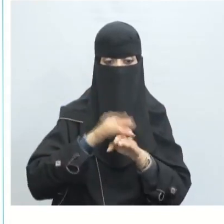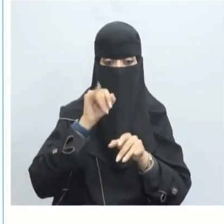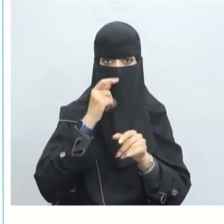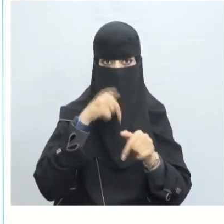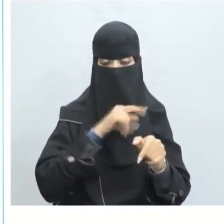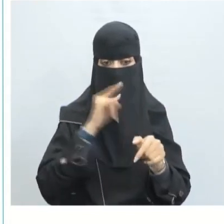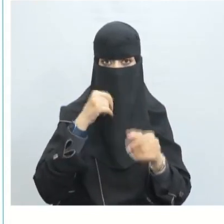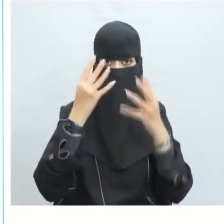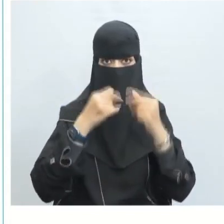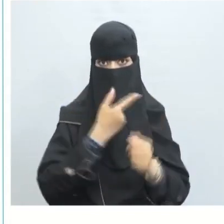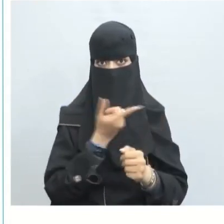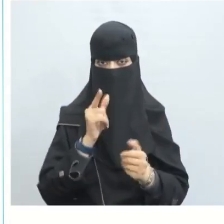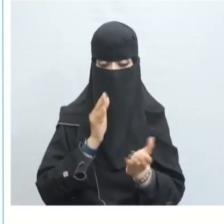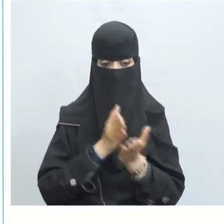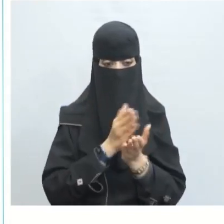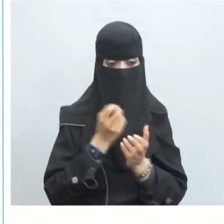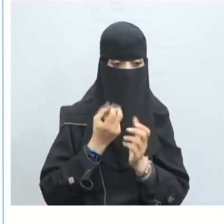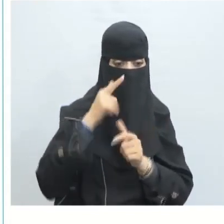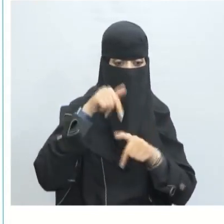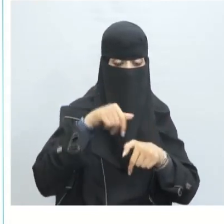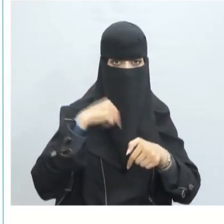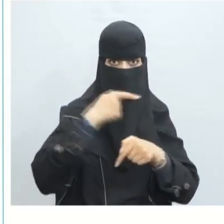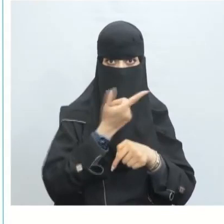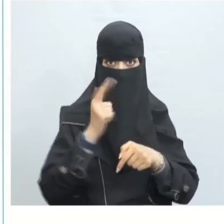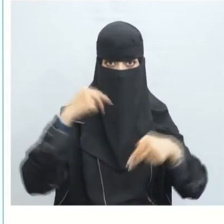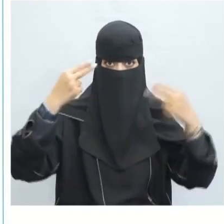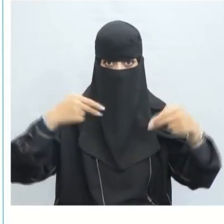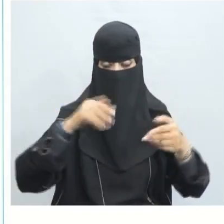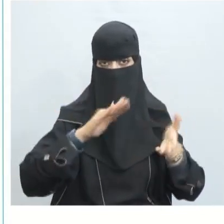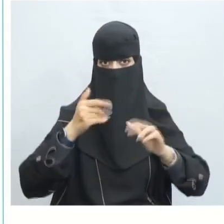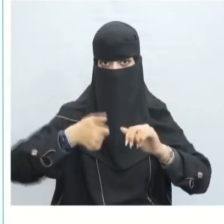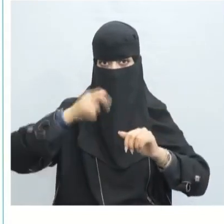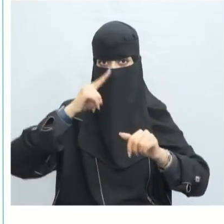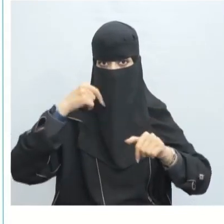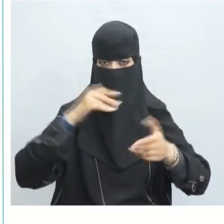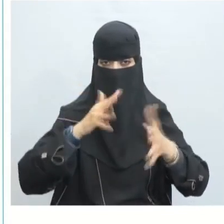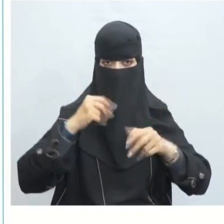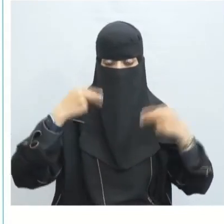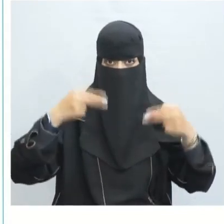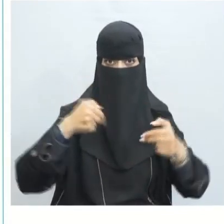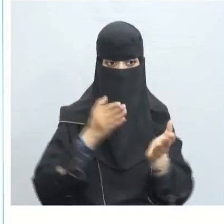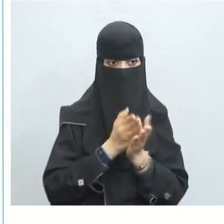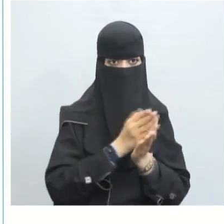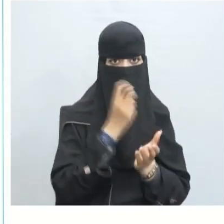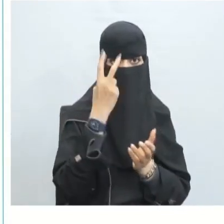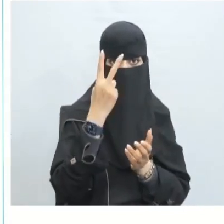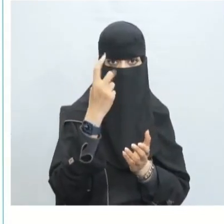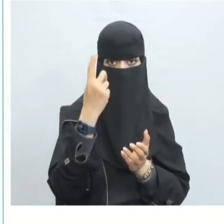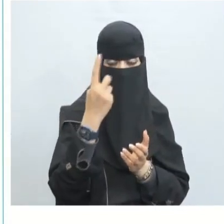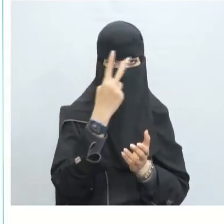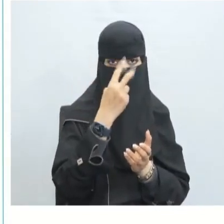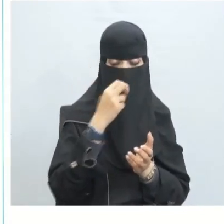الرغم من عدم مناسبه جميع الطرق التنبؤ لجميع الفعاليات ال ان بعض الفعليات تستخدم طريقتين او اكثر لزياده فرص التنبؤ